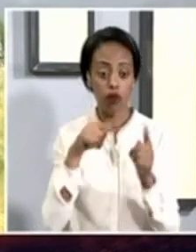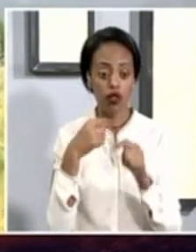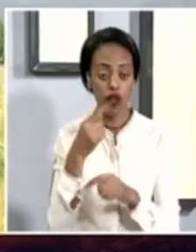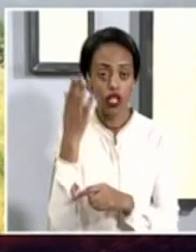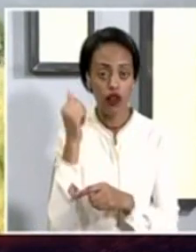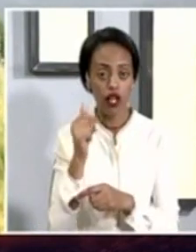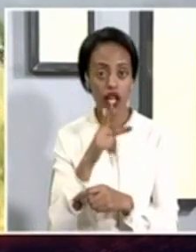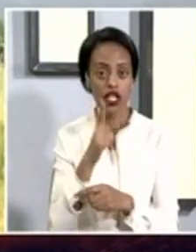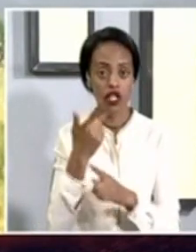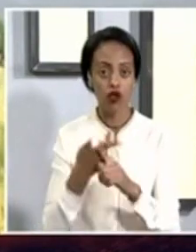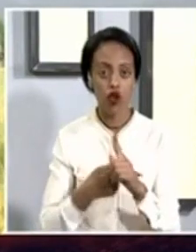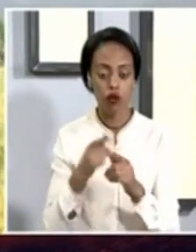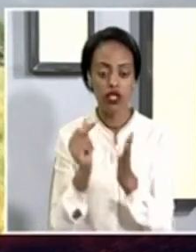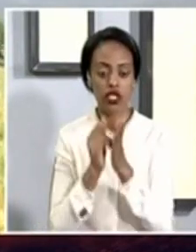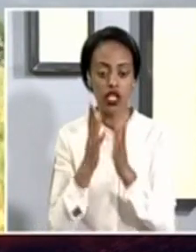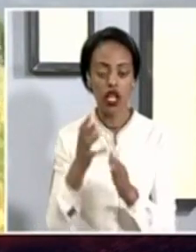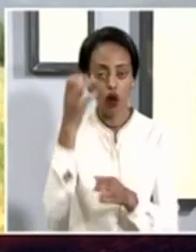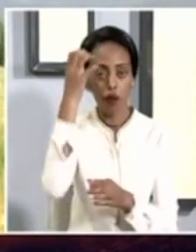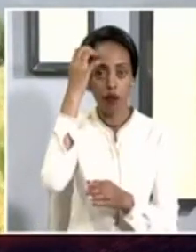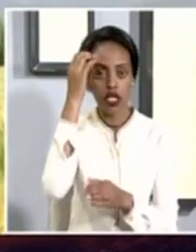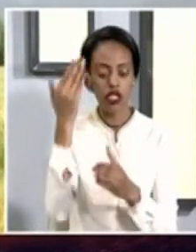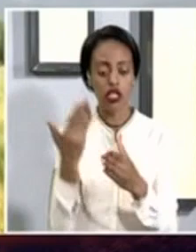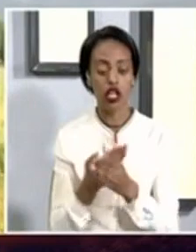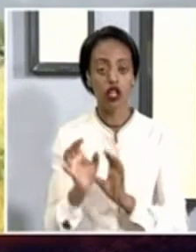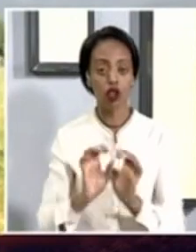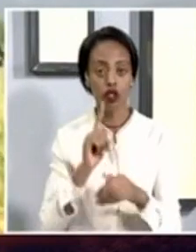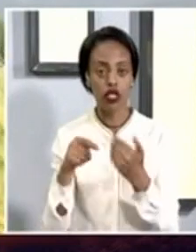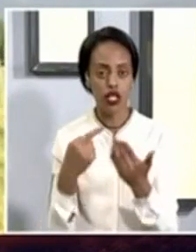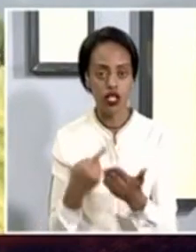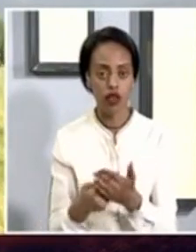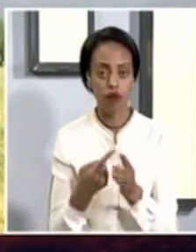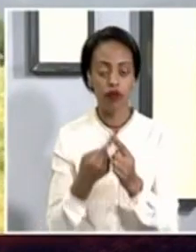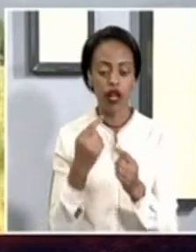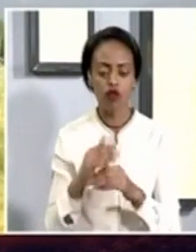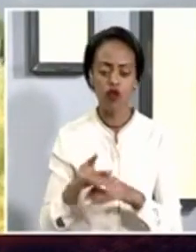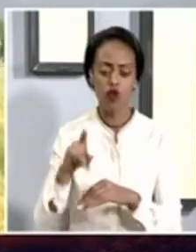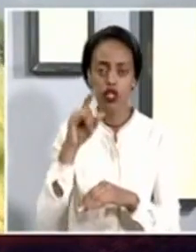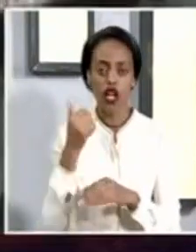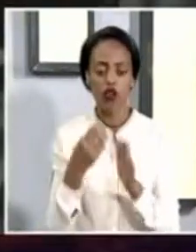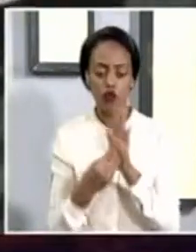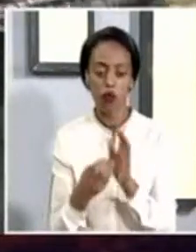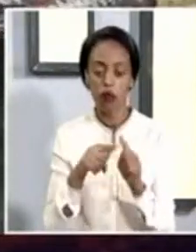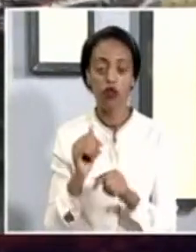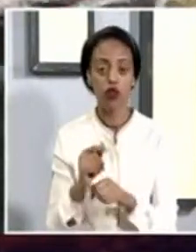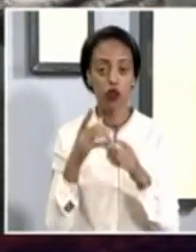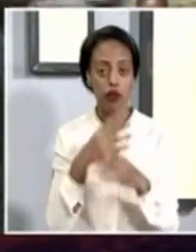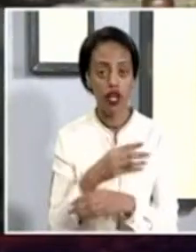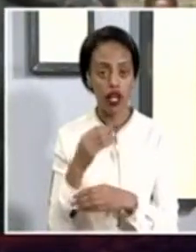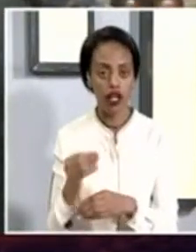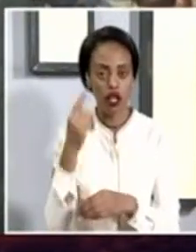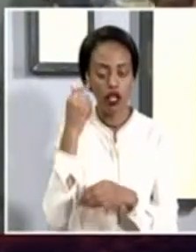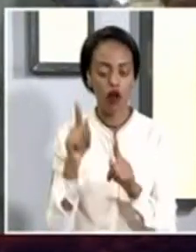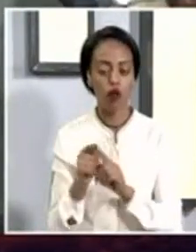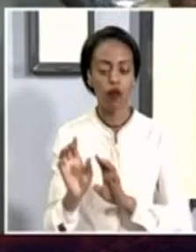ዝነበረ ናይ 3 ወርሒ ብቲ ዘይሕጋዊ መንግስቲ ክኽልከል ተገይረሎ እዩ ስለዚ ካብዚ ዝበለፀ ካልእ ተፃወታት ከጋጥሙ ይኽእሉ እዮም እና ትግራይ ከምዚ